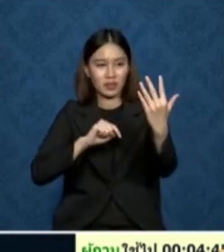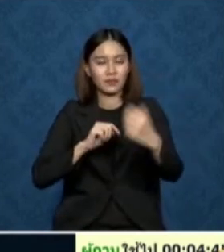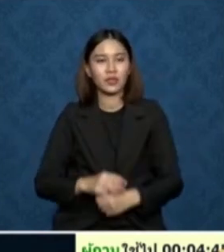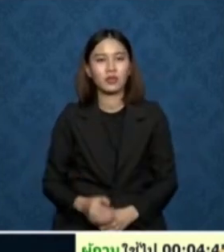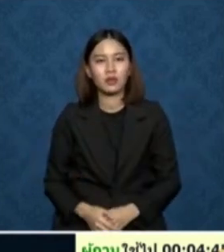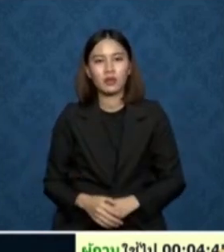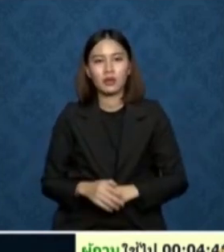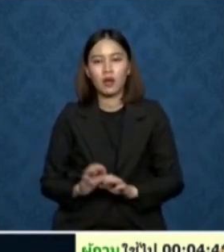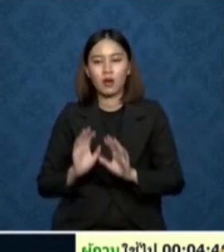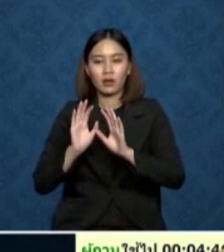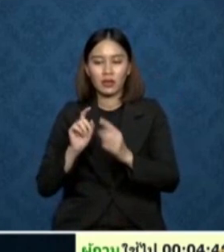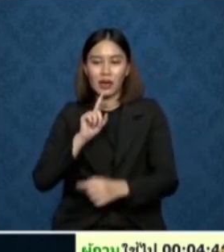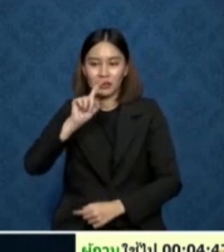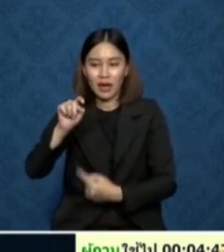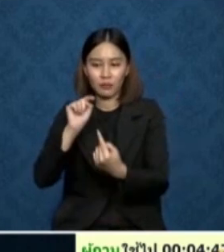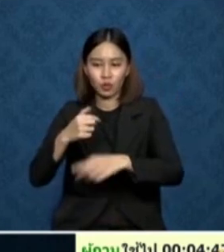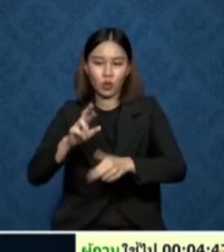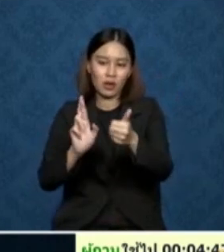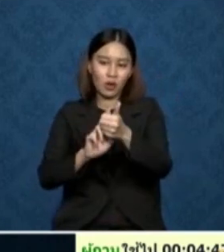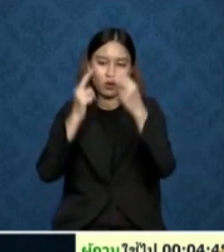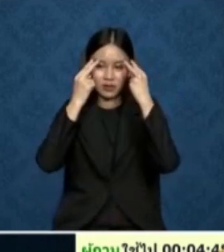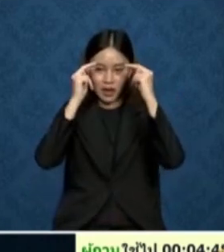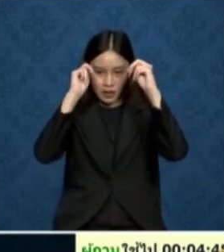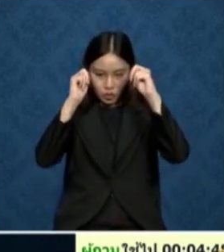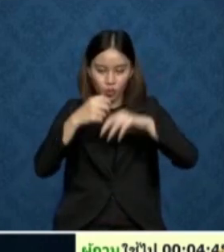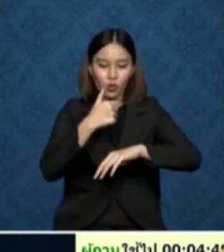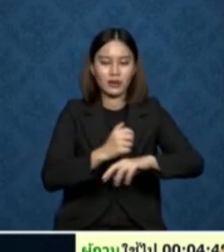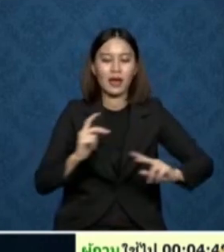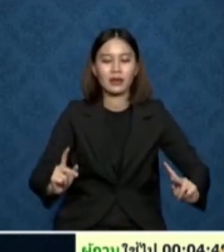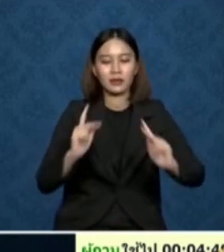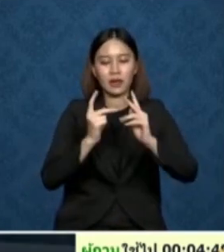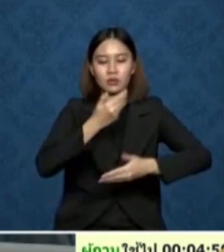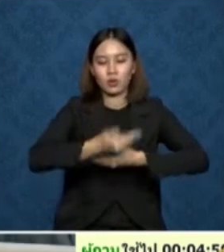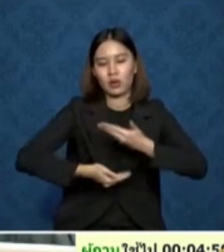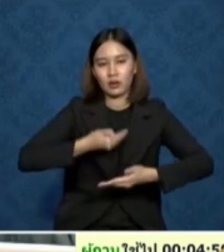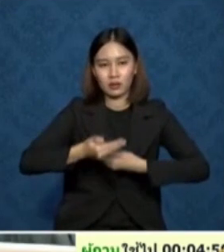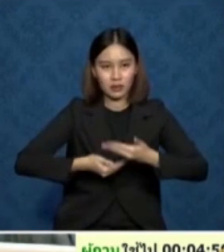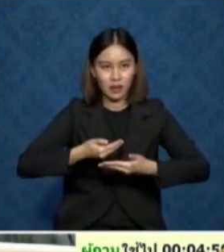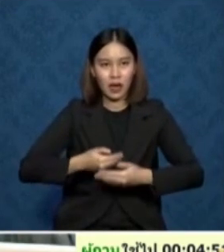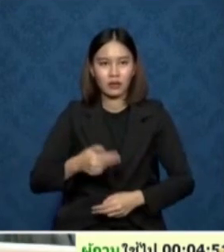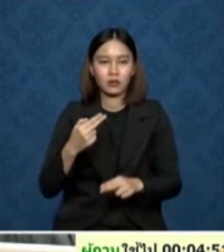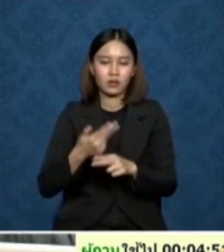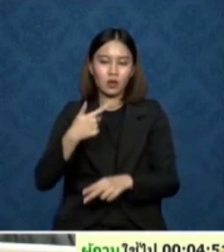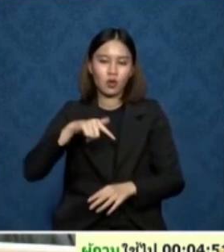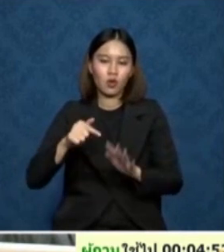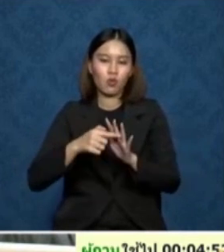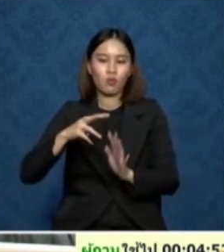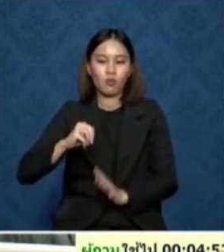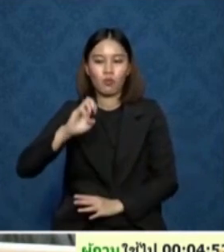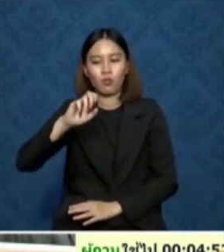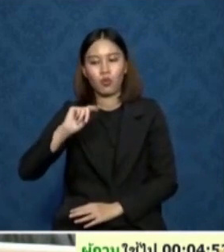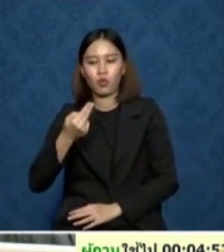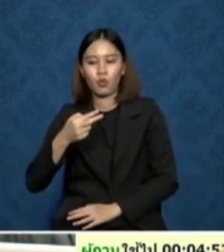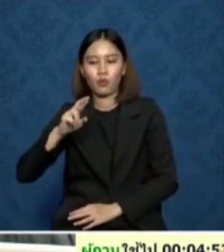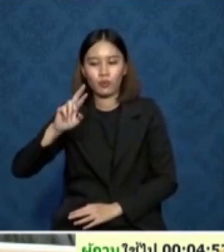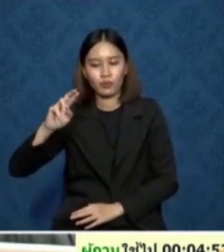จึงขอกาบเรีนไปยังท่านลองในยกรัฐมนตีและรัฐมนตีว่าการกระสวงภานิยท่านภูมิธรรมเวชย